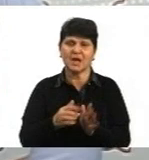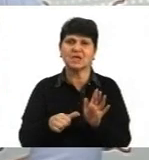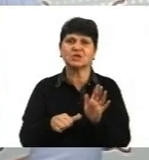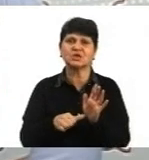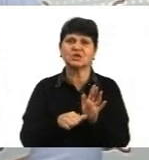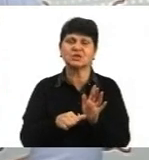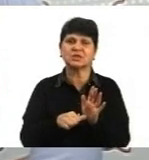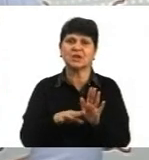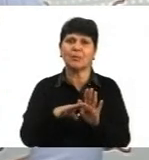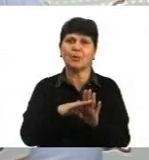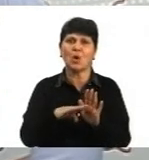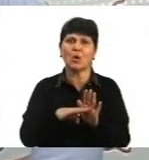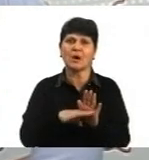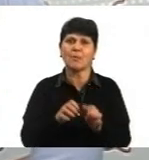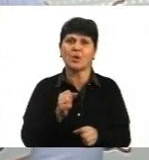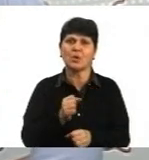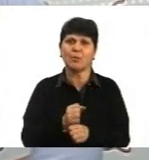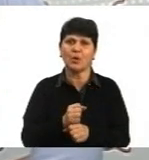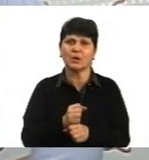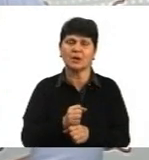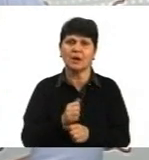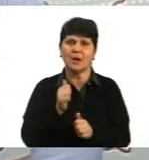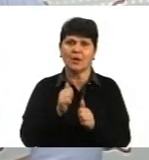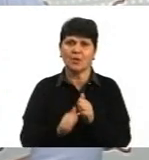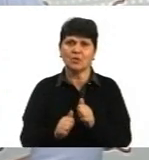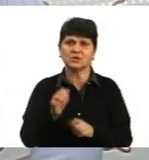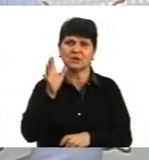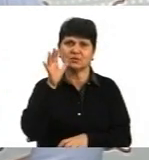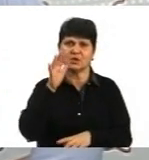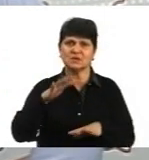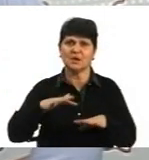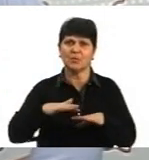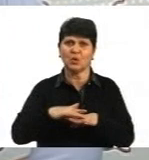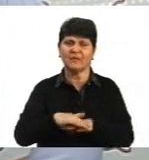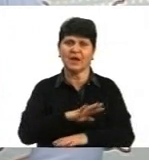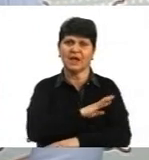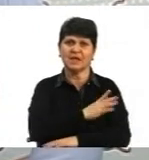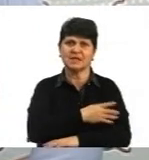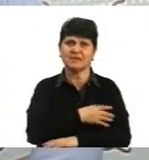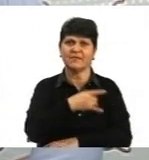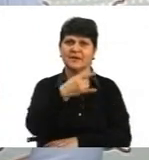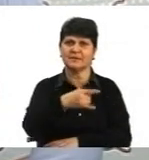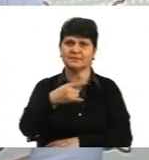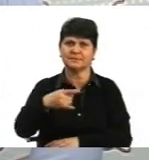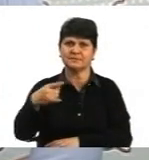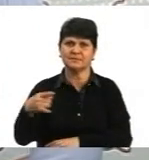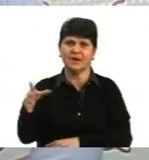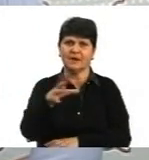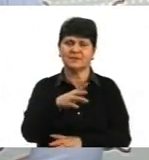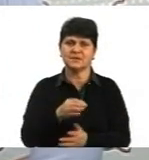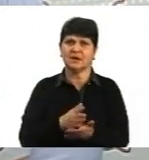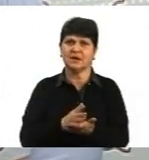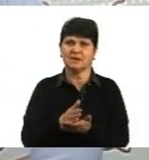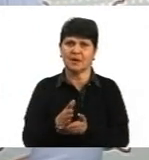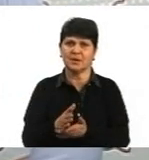6 добових програм роботи. Тобто з кожним часом там прораховано інтенсивність транспортних засобів з усіх напрямків і